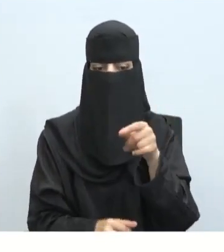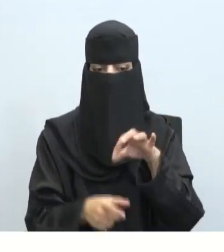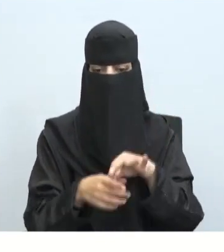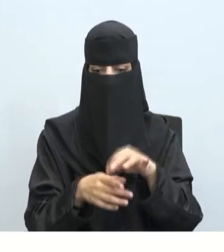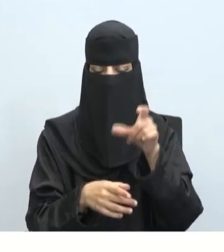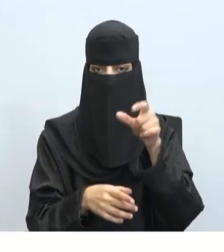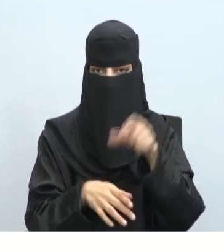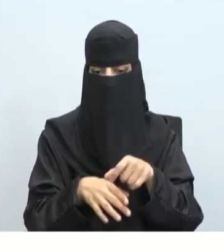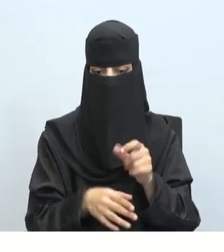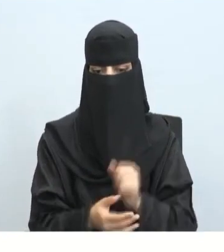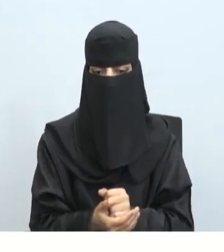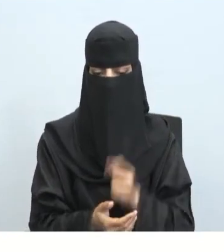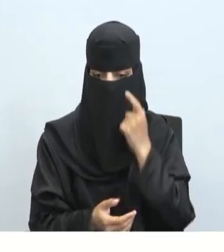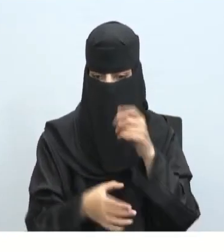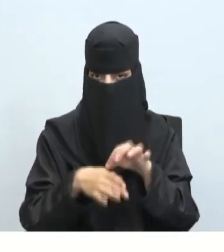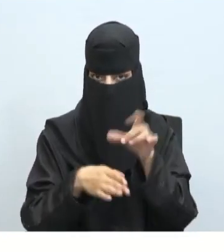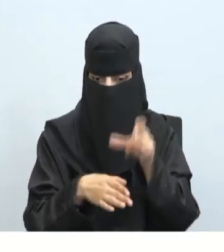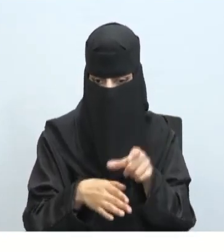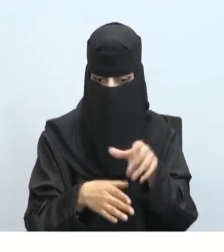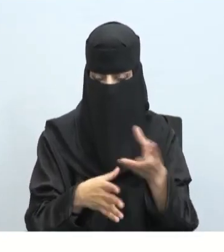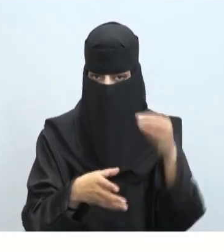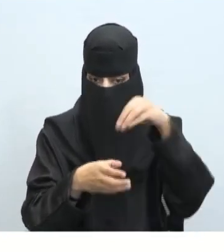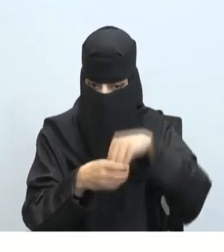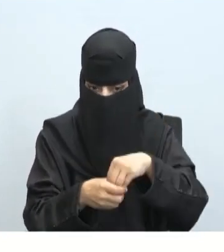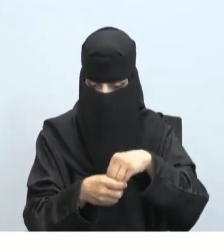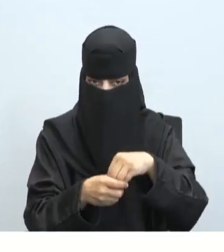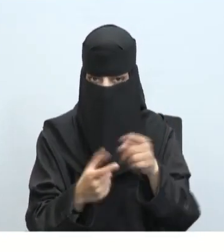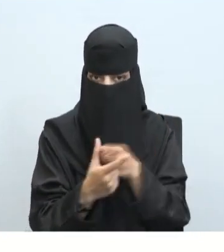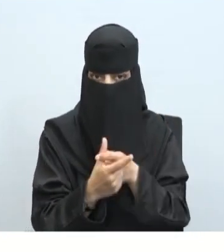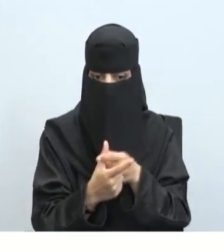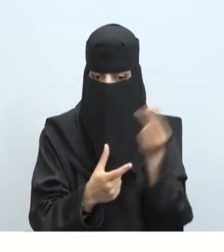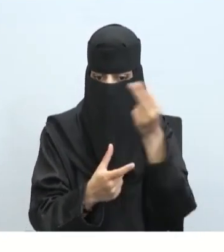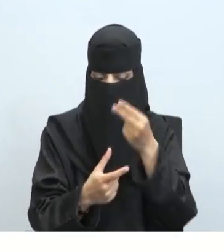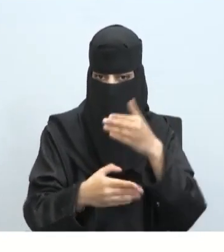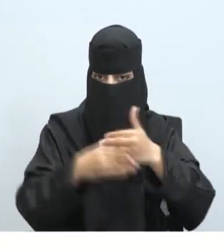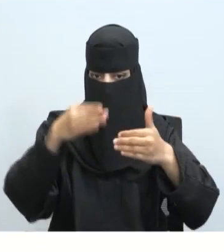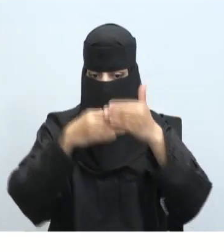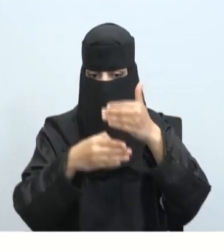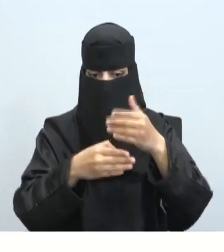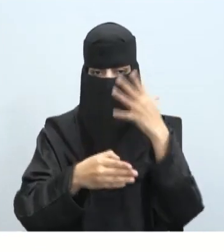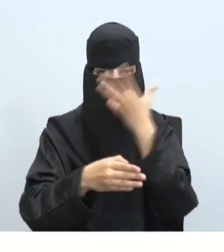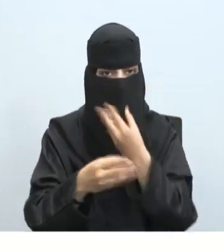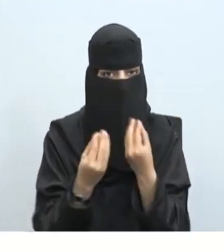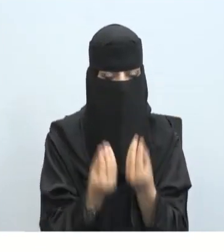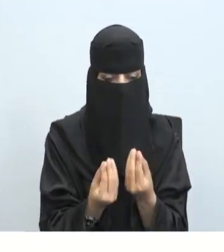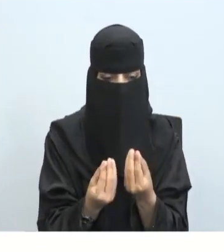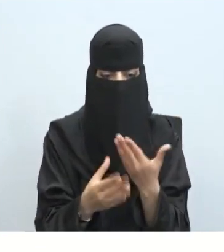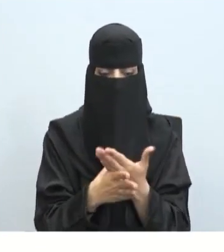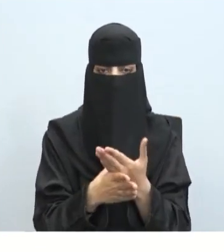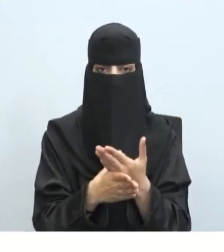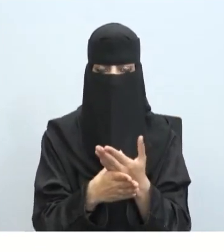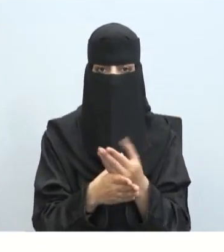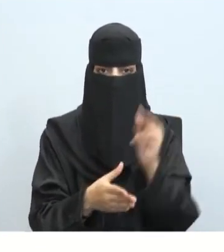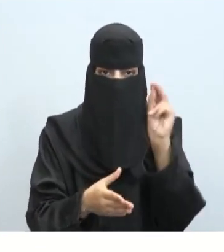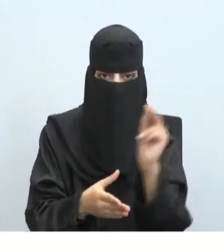في حياه الانسان حيث جمعت بين فن البناء وجمالياته